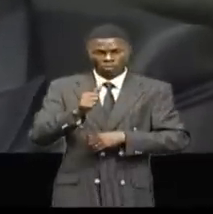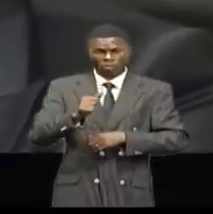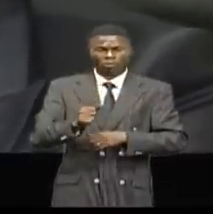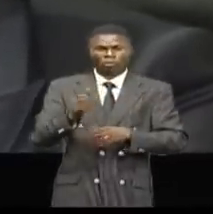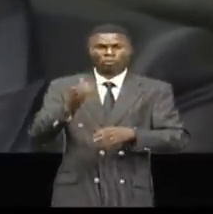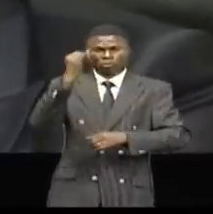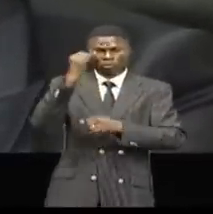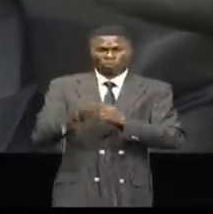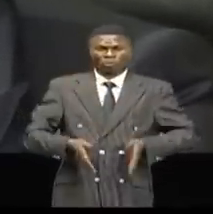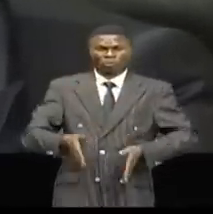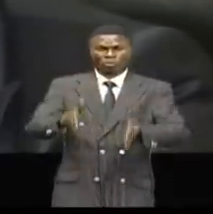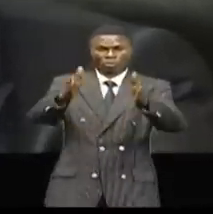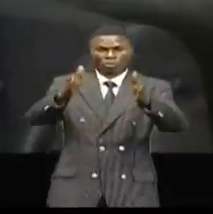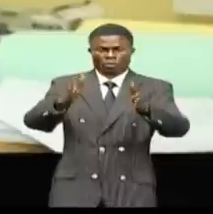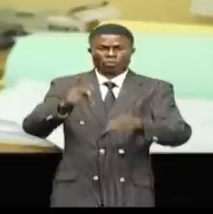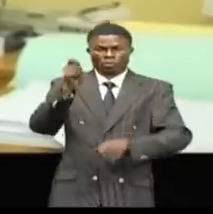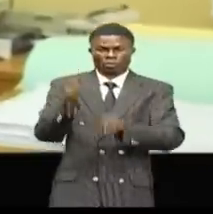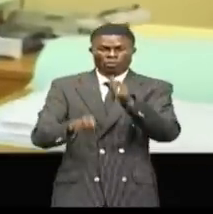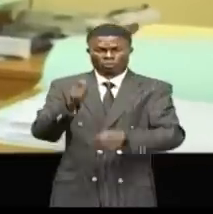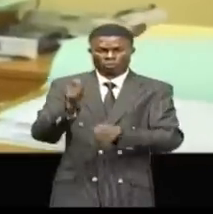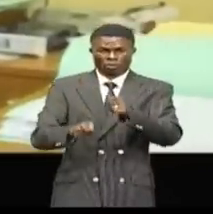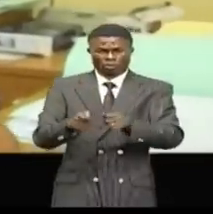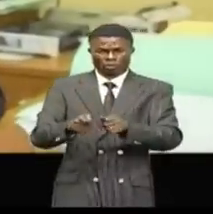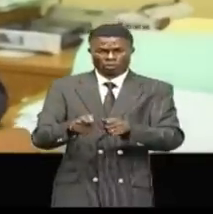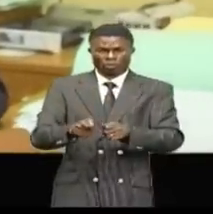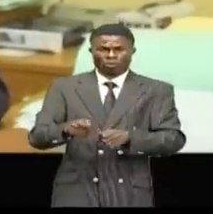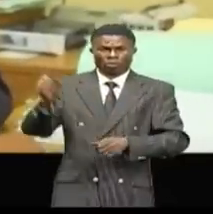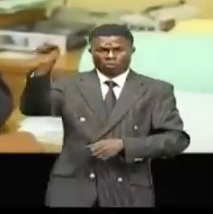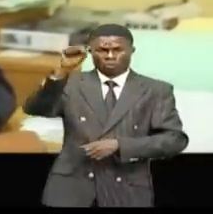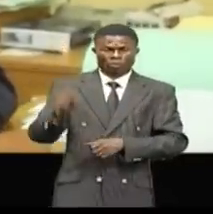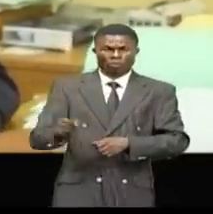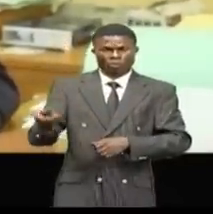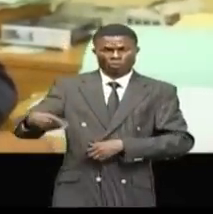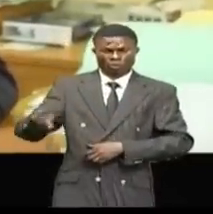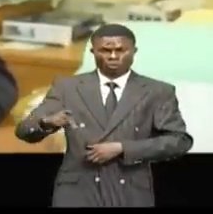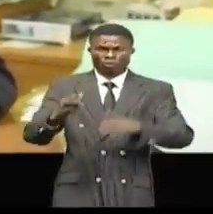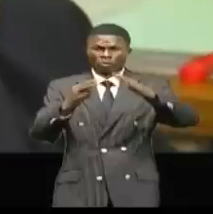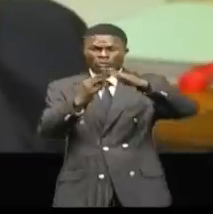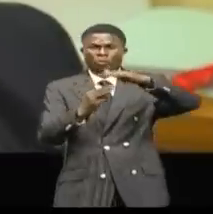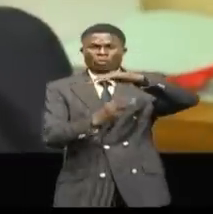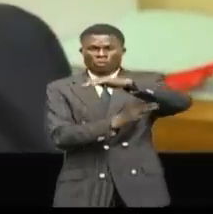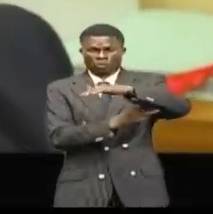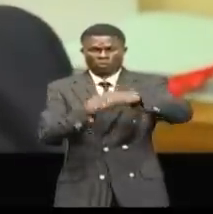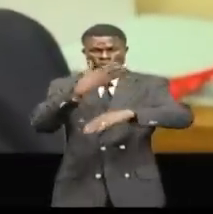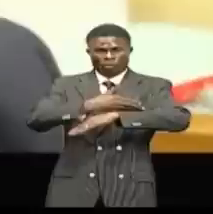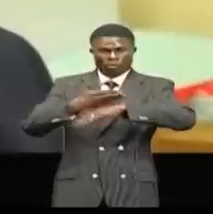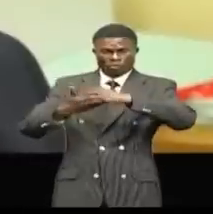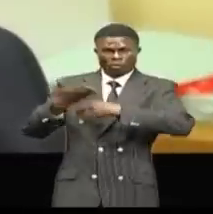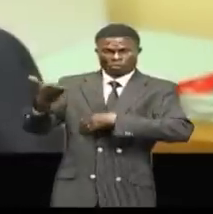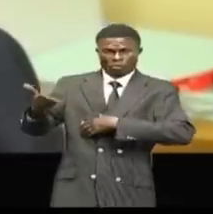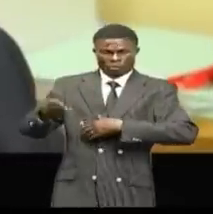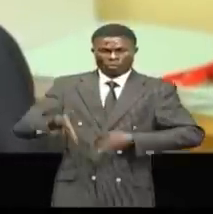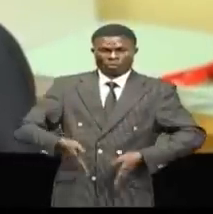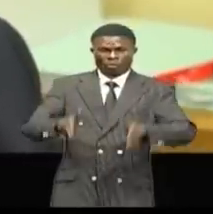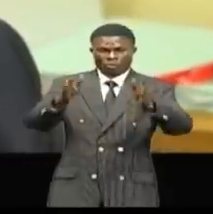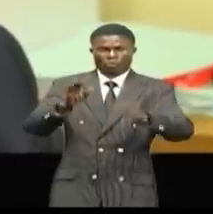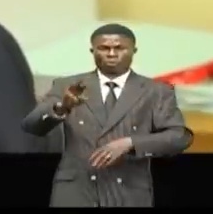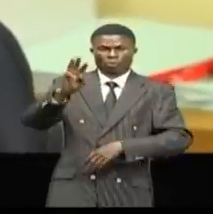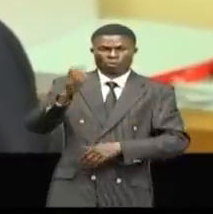route située à l'entrée Matete communément appelée Sous-Région où un pont a été reconstruit sur la rivière